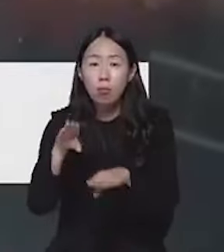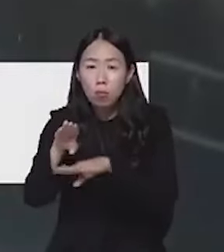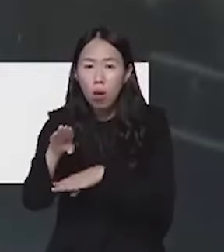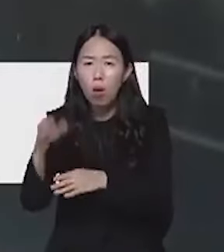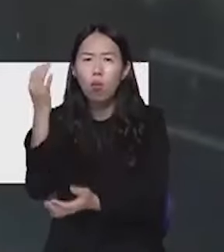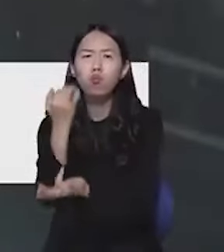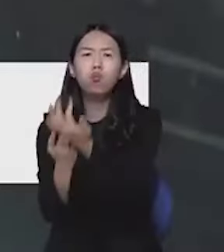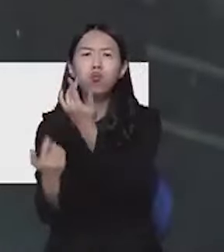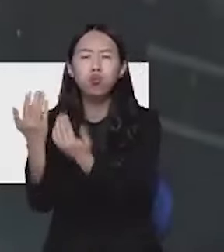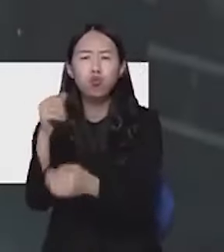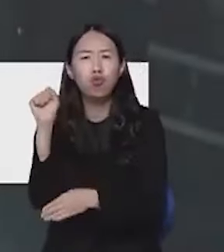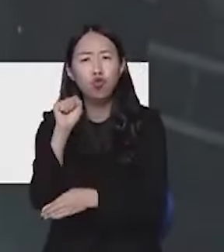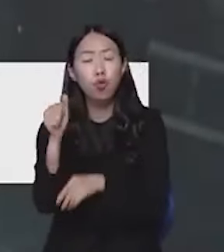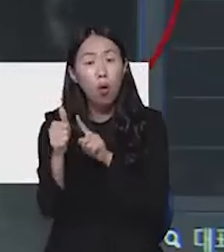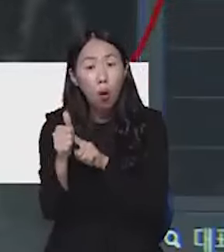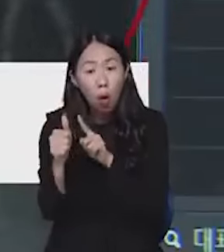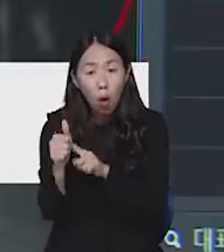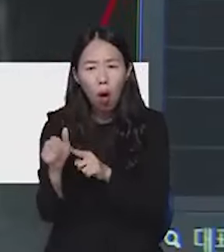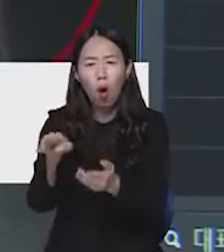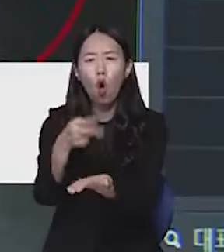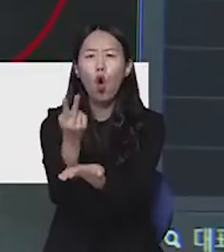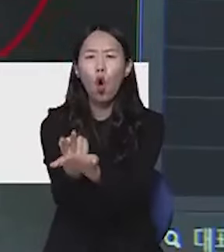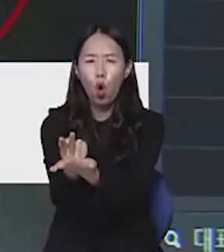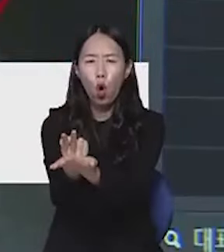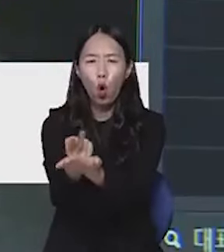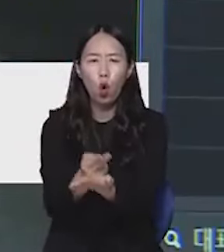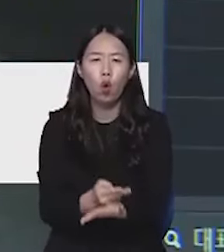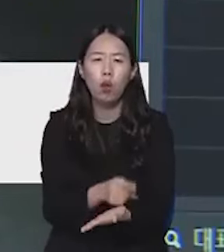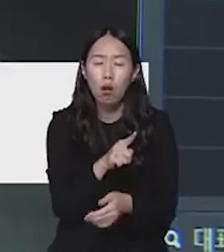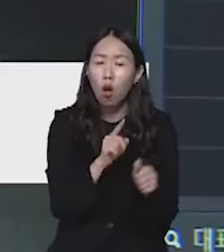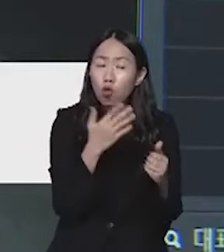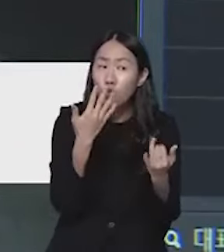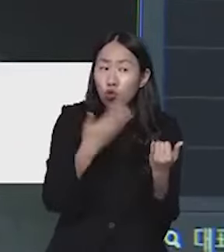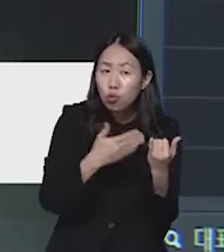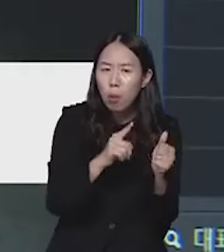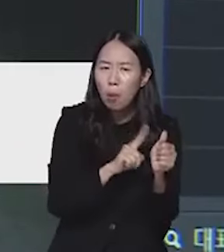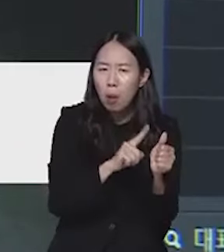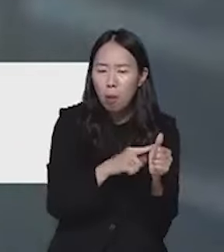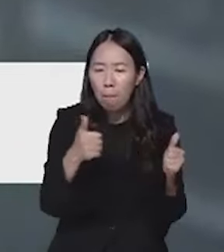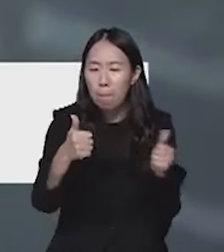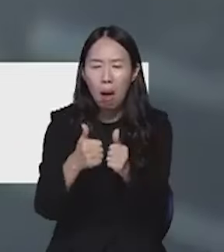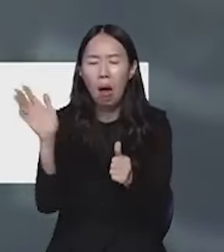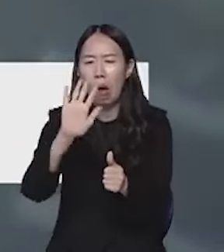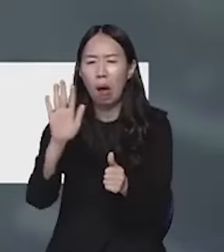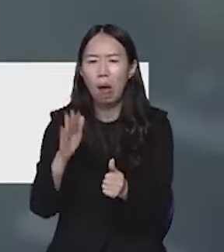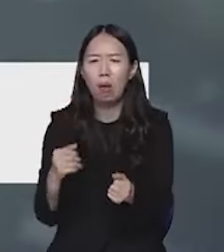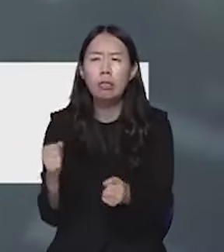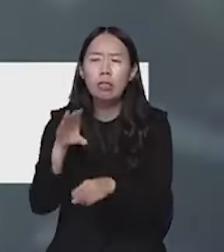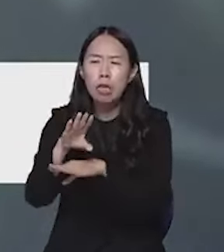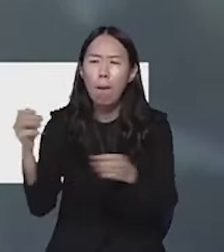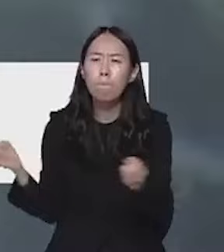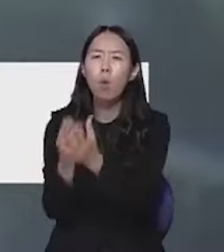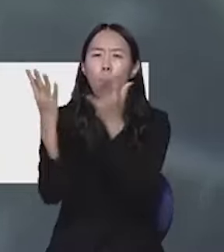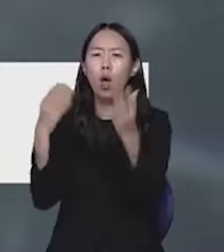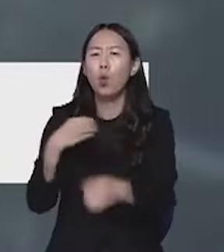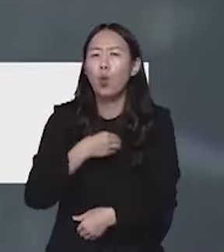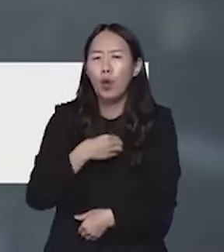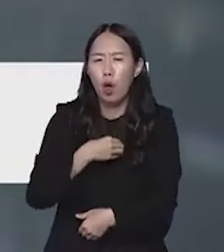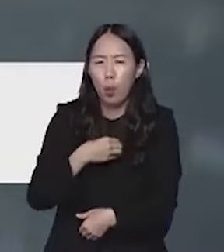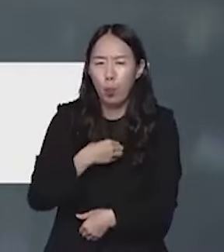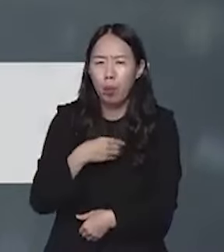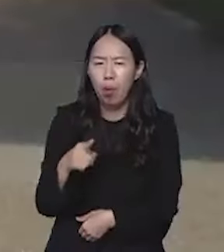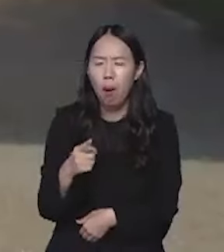그 운전자는 바닥에 누워 있었어요. 담양오리는 가까이는 안 가고 차 폭발하니까 사람 빨리 끌어내라고. 그 옆에 4명이 같이